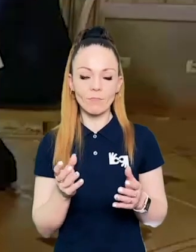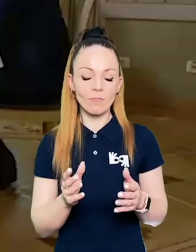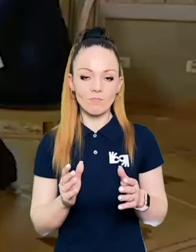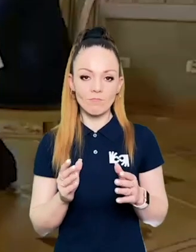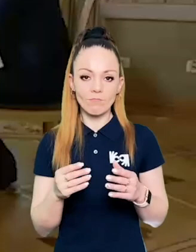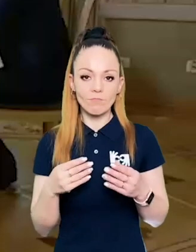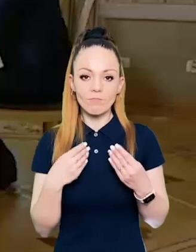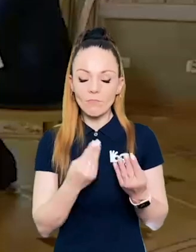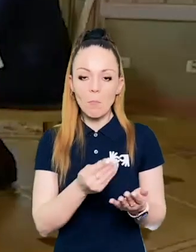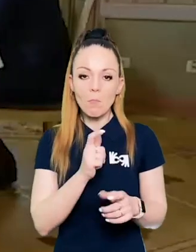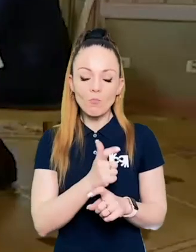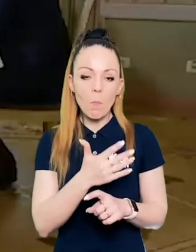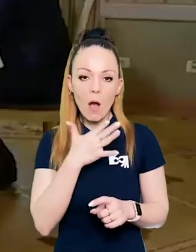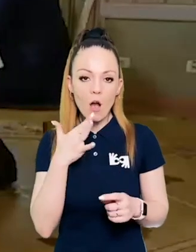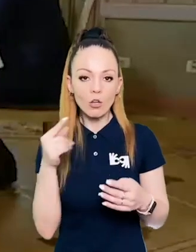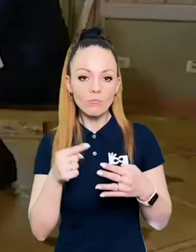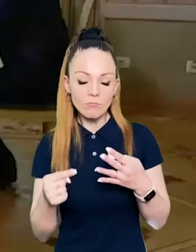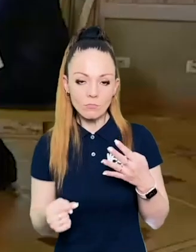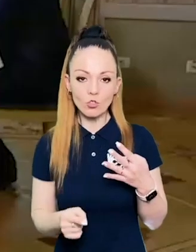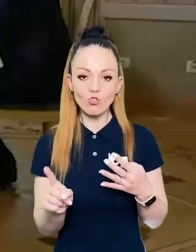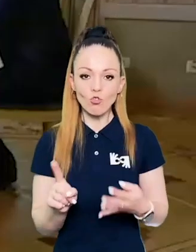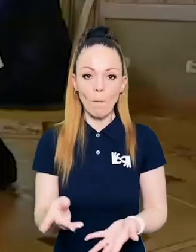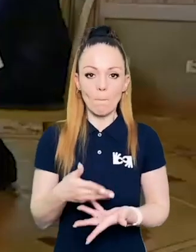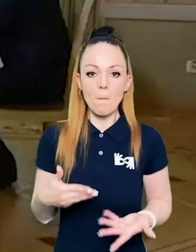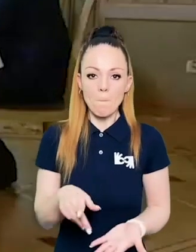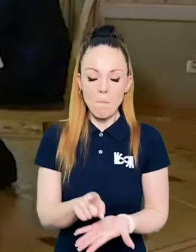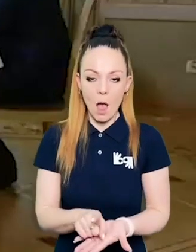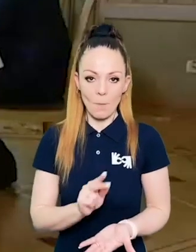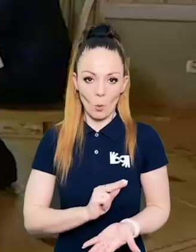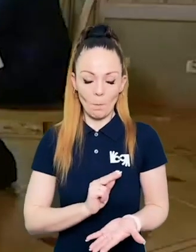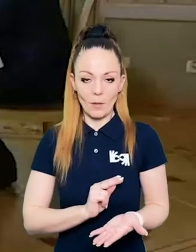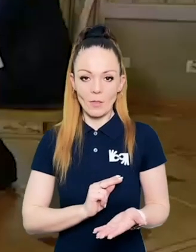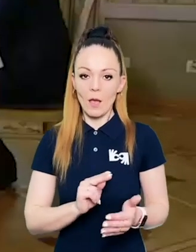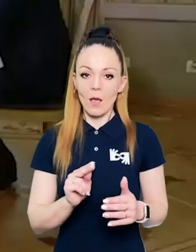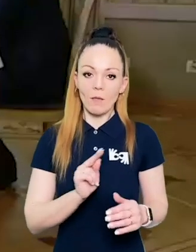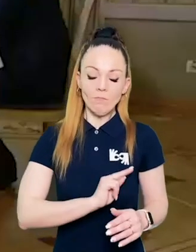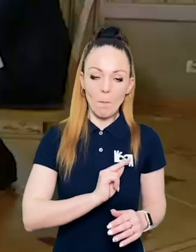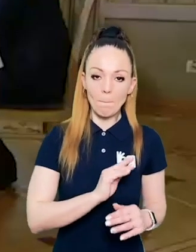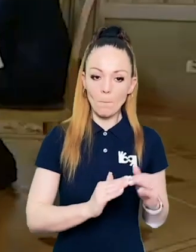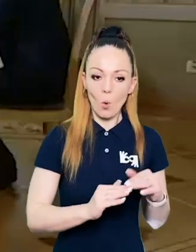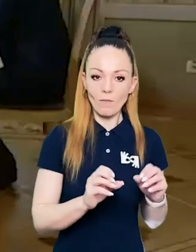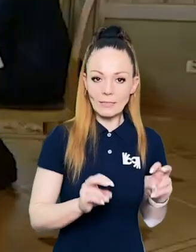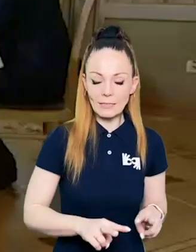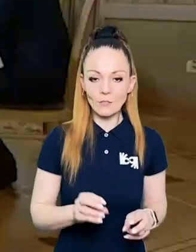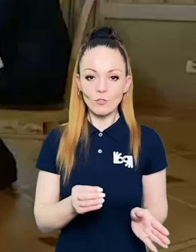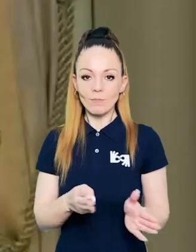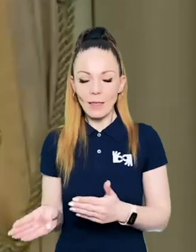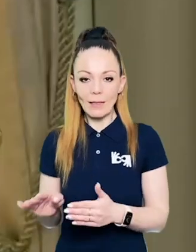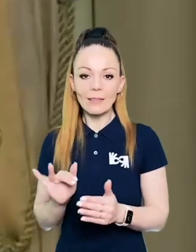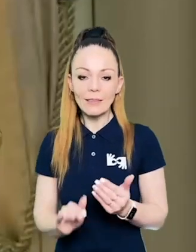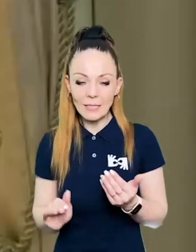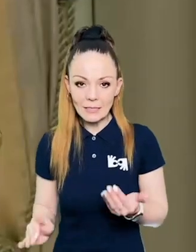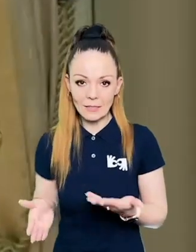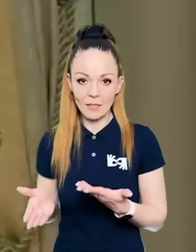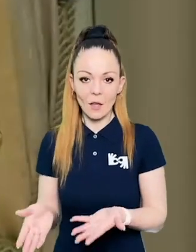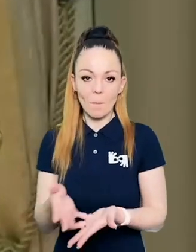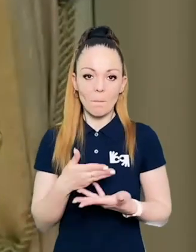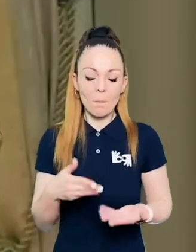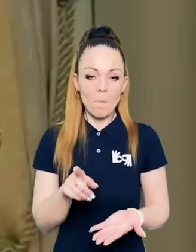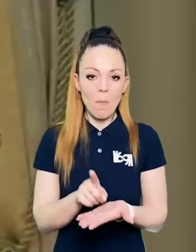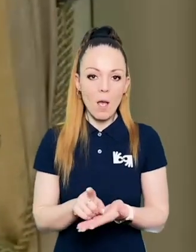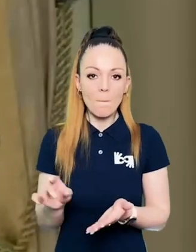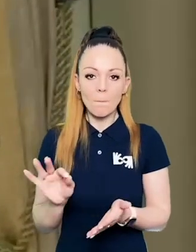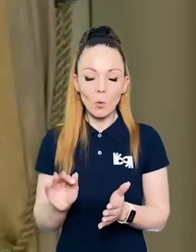полягають ще багато чого, що ми маємо робити поза своєю професійною діяльністю. Це діти. І ми